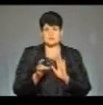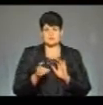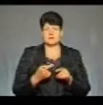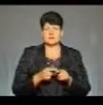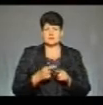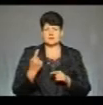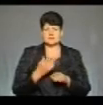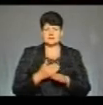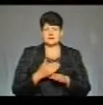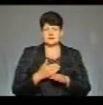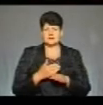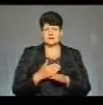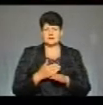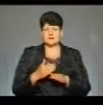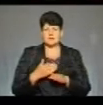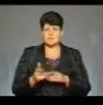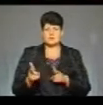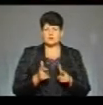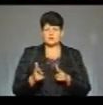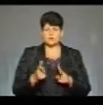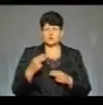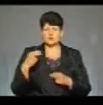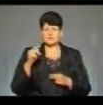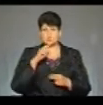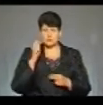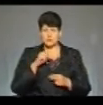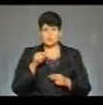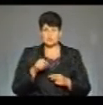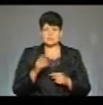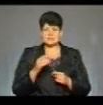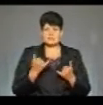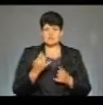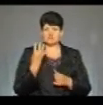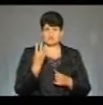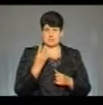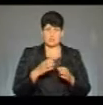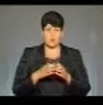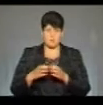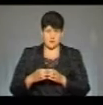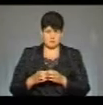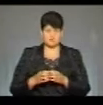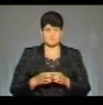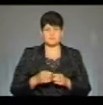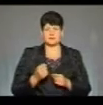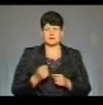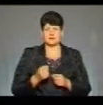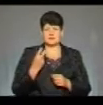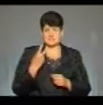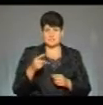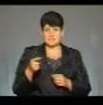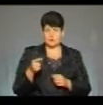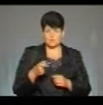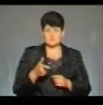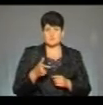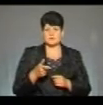етапів підготовки команд до чемпіонату України. Тут зараз чотири команди, дві з тернопільські